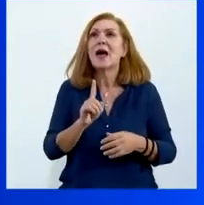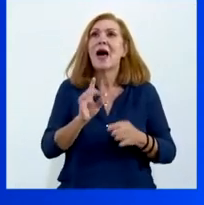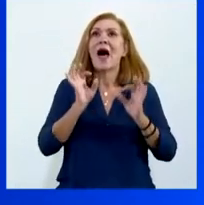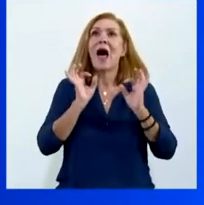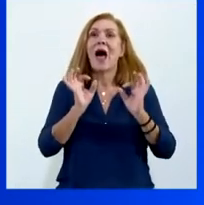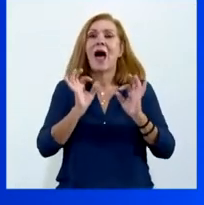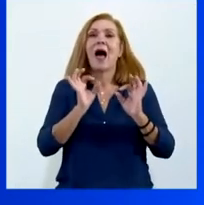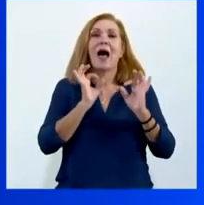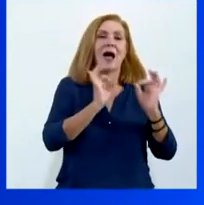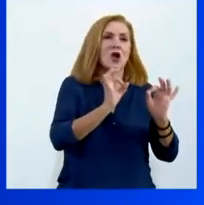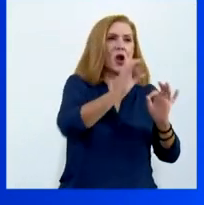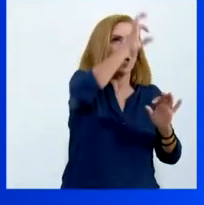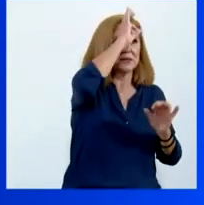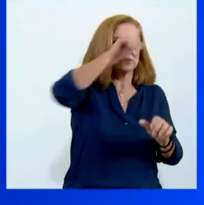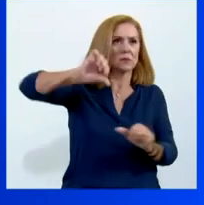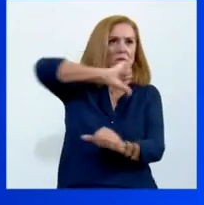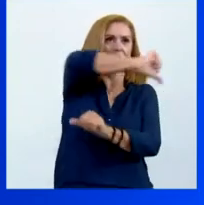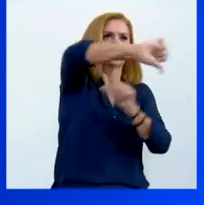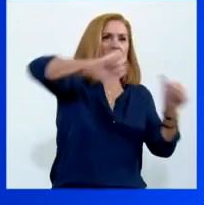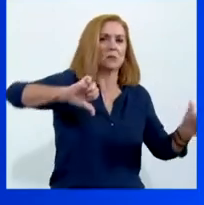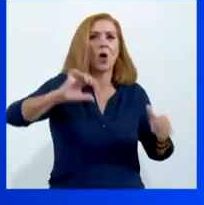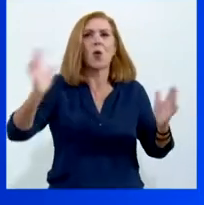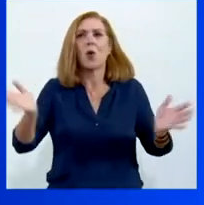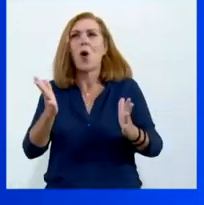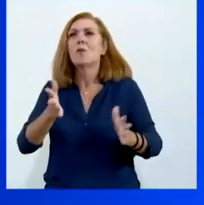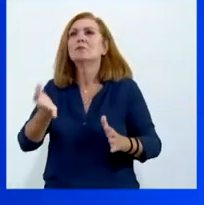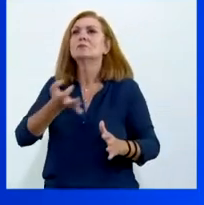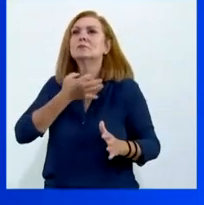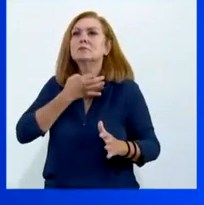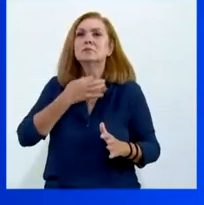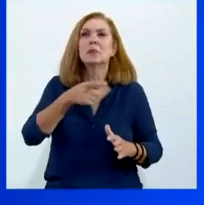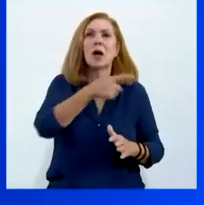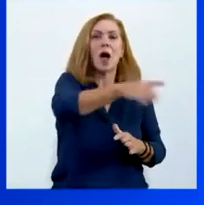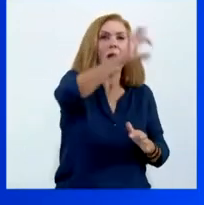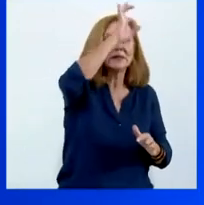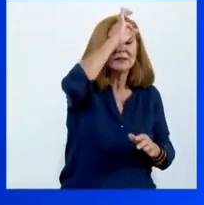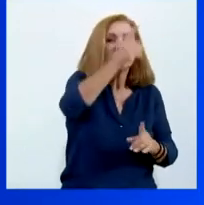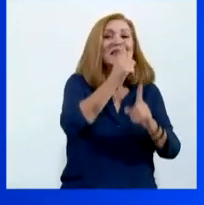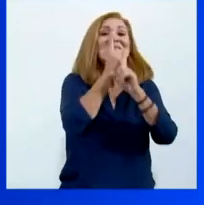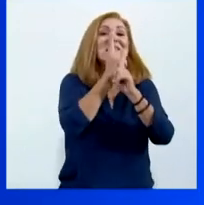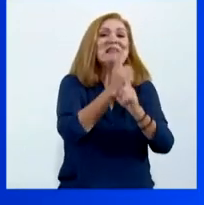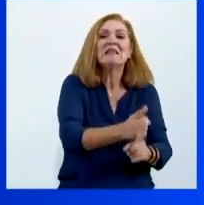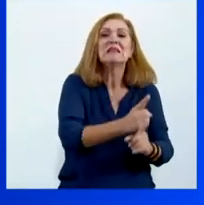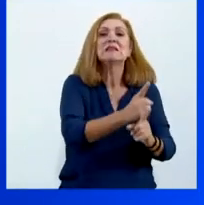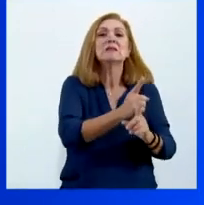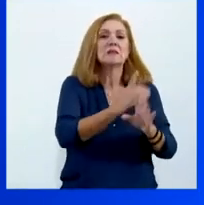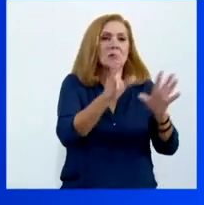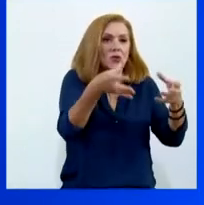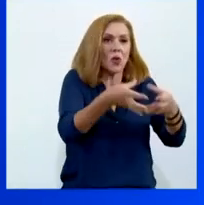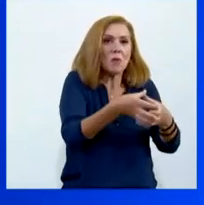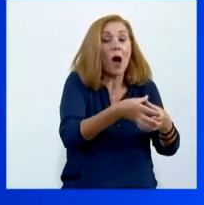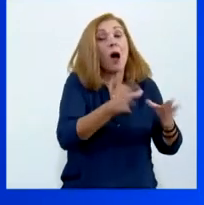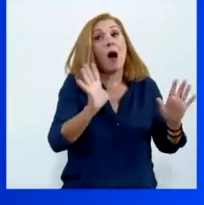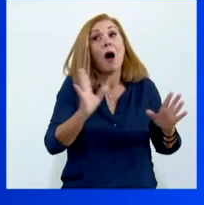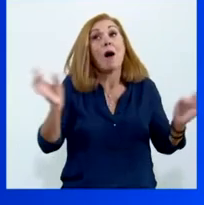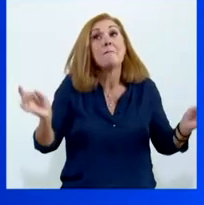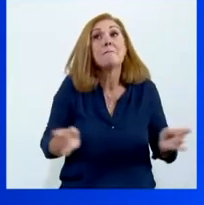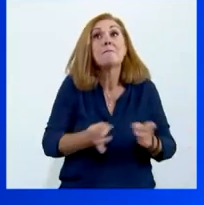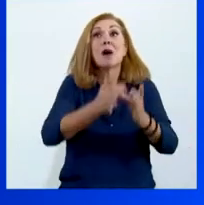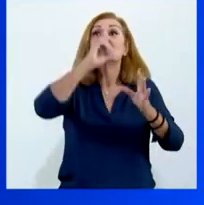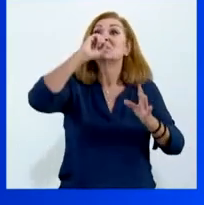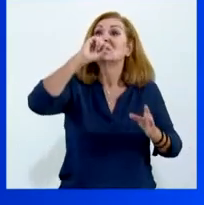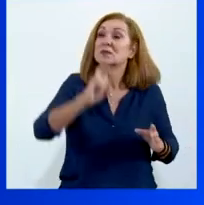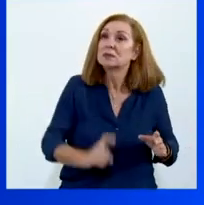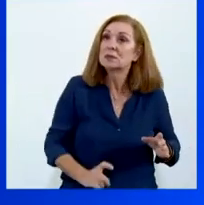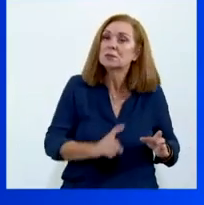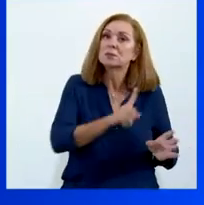αστυνομία. Και όποτε χρειάζεται η αστυνομία και με τις ειδικές δυνάμεις που διαθέτει, αν αυτό κριθεί απαραίτητο επιχειρησιακά,